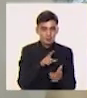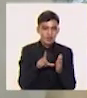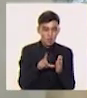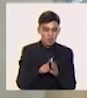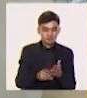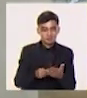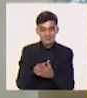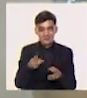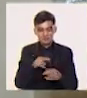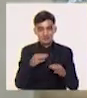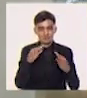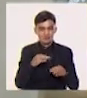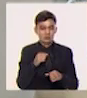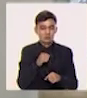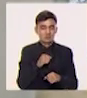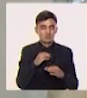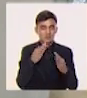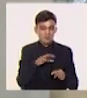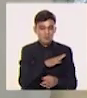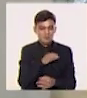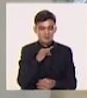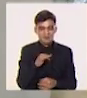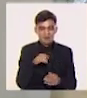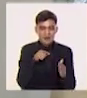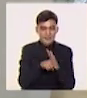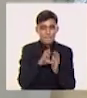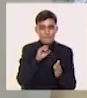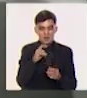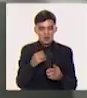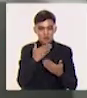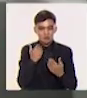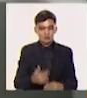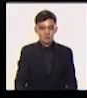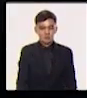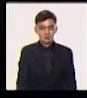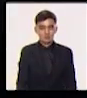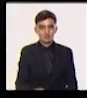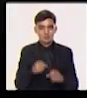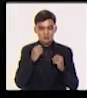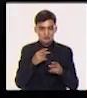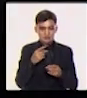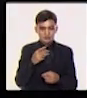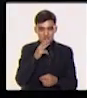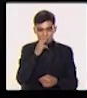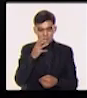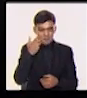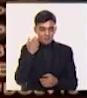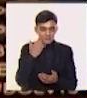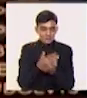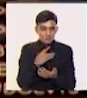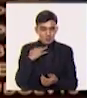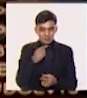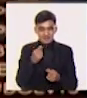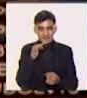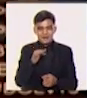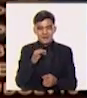босатылған. Яғни ақпарат кірістер комитетінің базасында жоқ деген сөз. Осылайша табысы толағай болса да қор биржасына қаражат